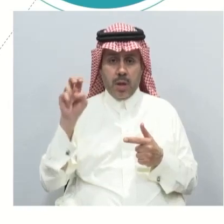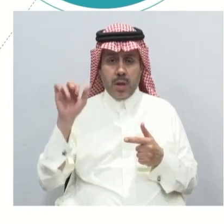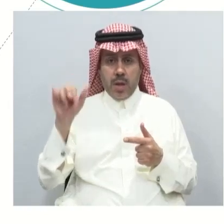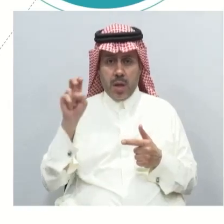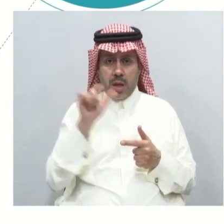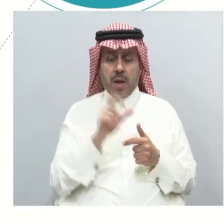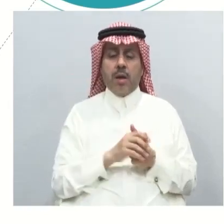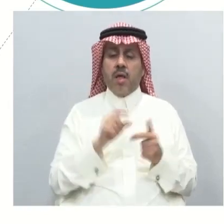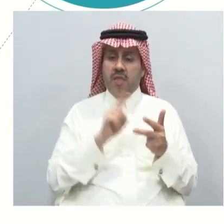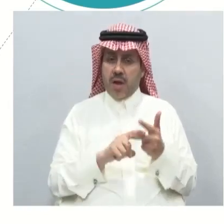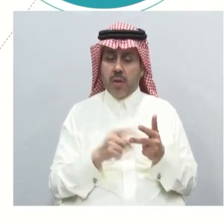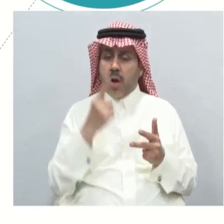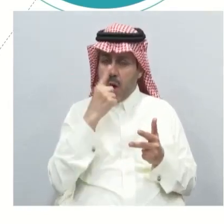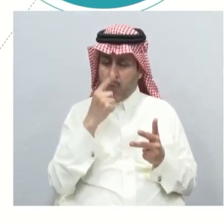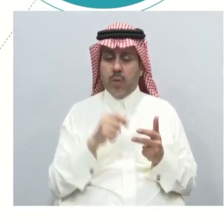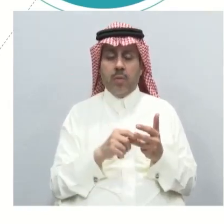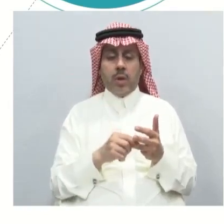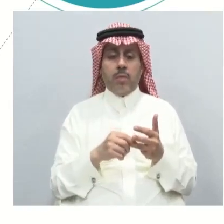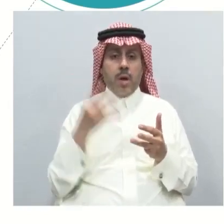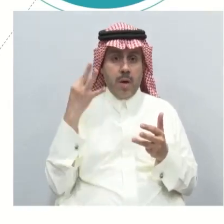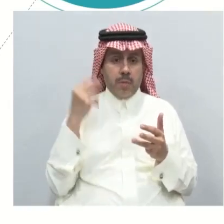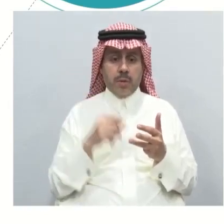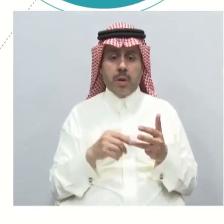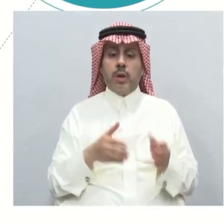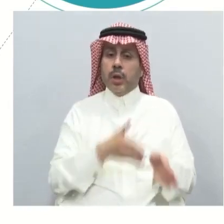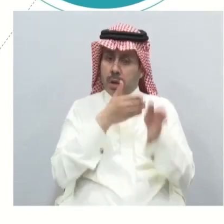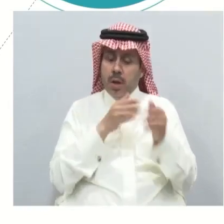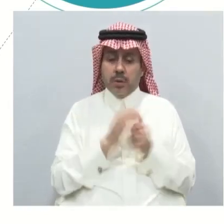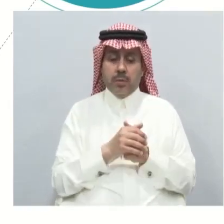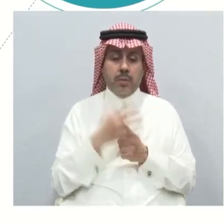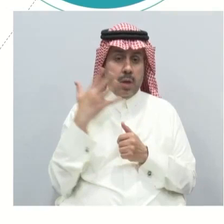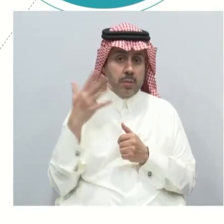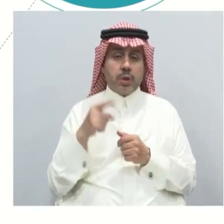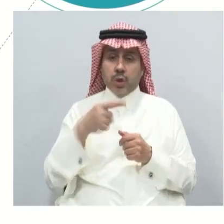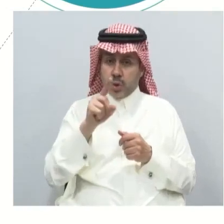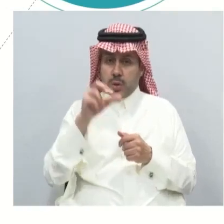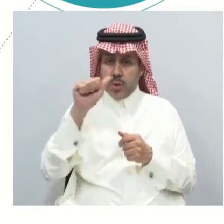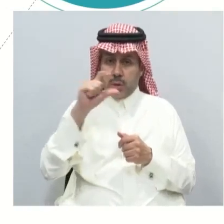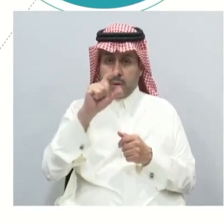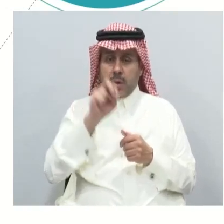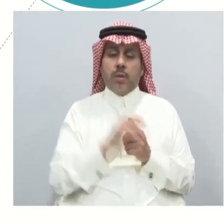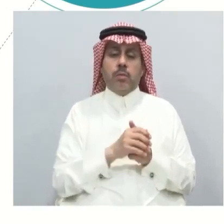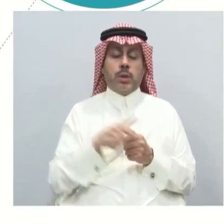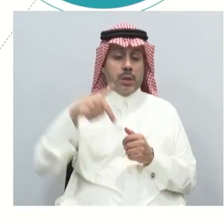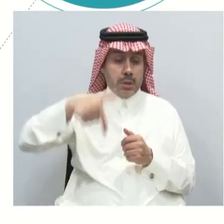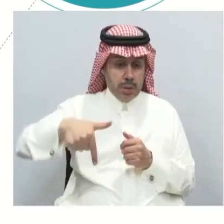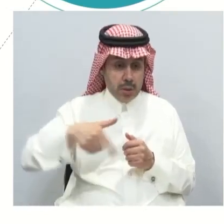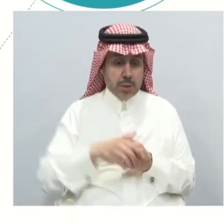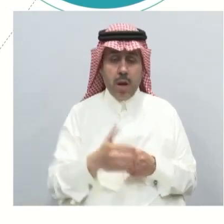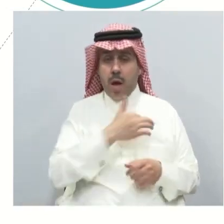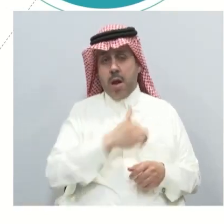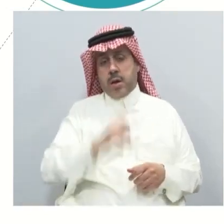والثالث القبول والرابع الانقياد والخامس الصدق والسادس